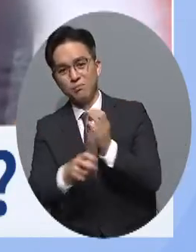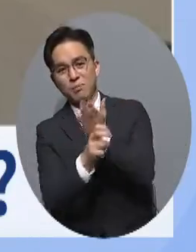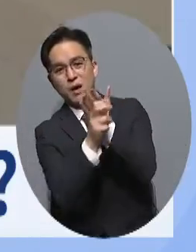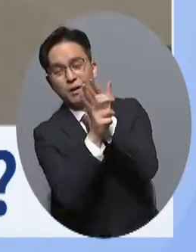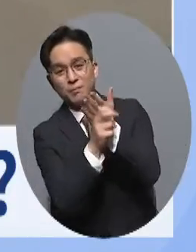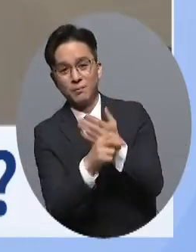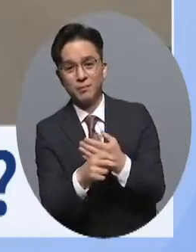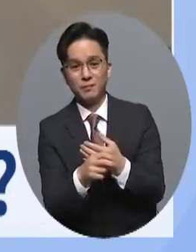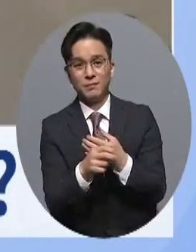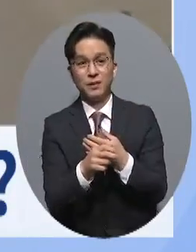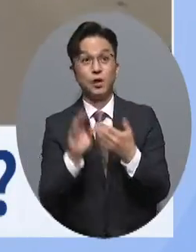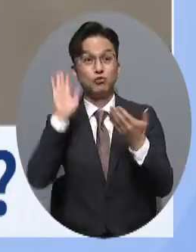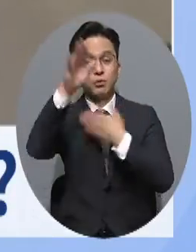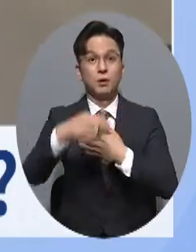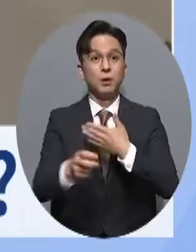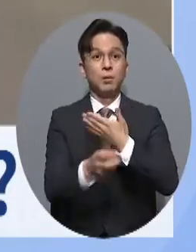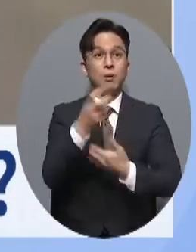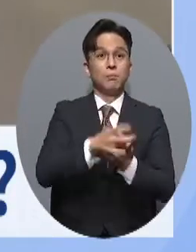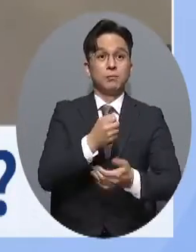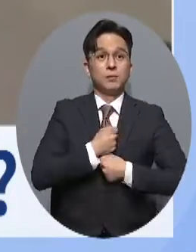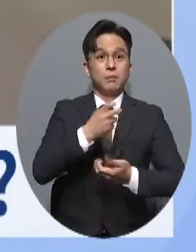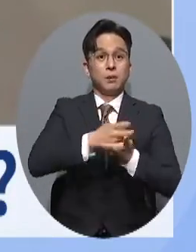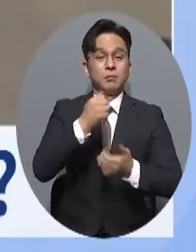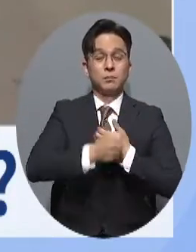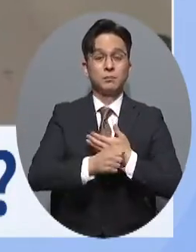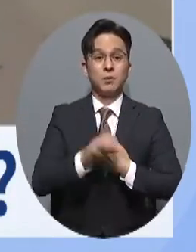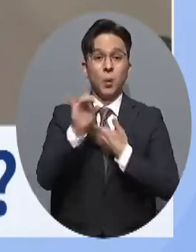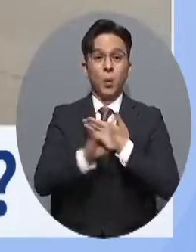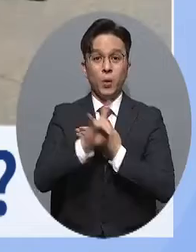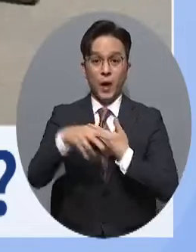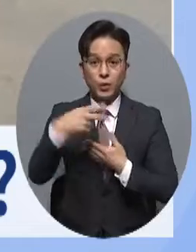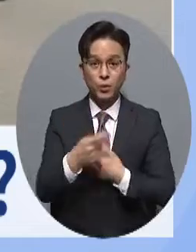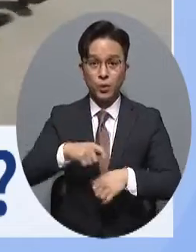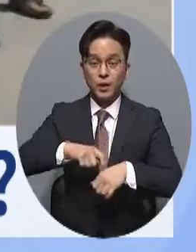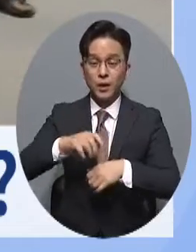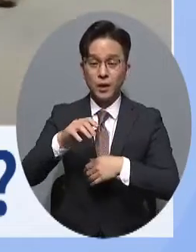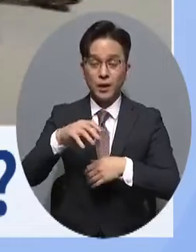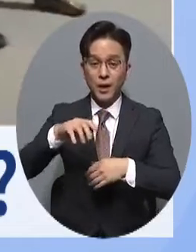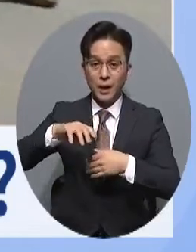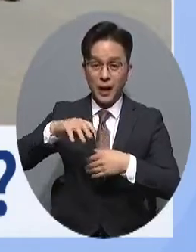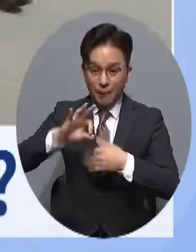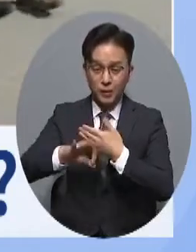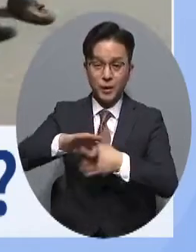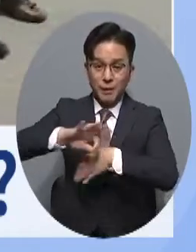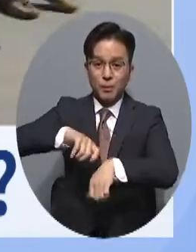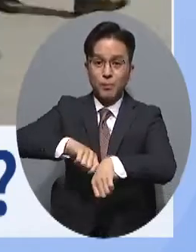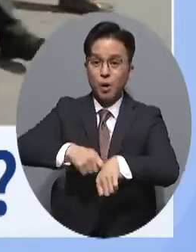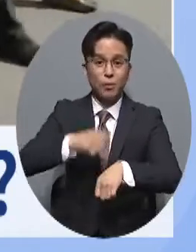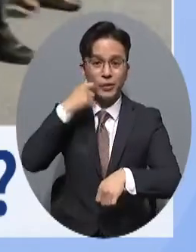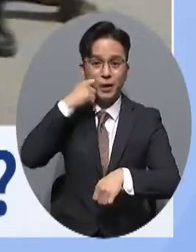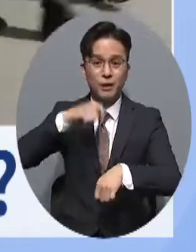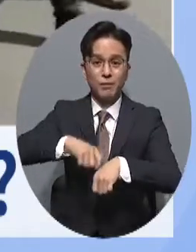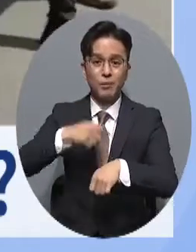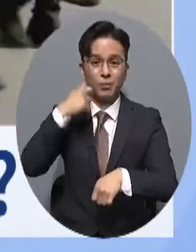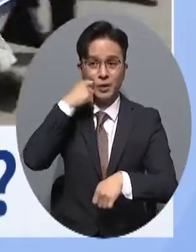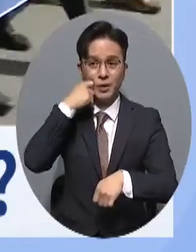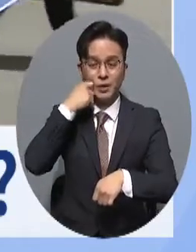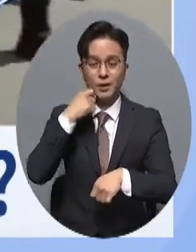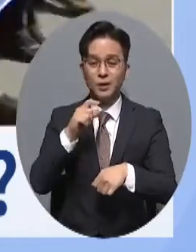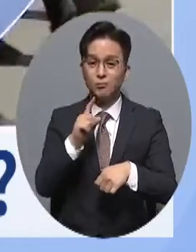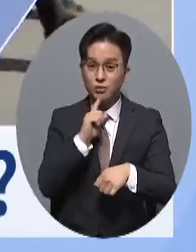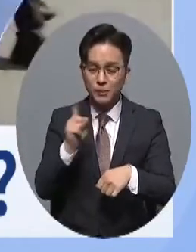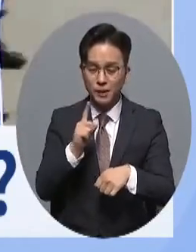위법행위에 대해서는 손해배상 책임을 져야 되는 겁니다 정당 행위에 대해서는 지금 책임 안 줘요 그런데 이제는 경우에 따라서는